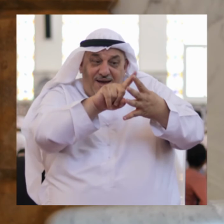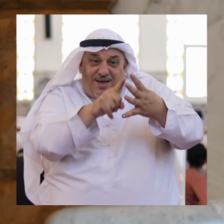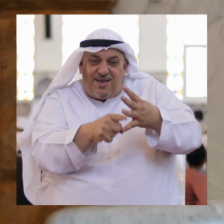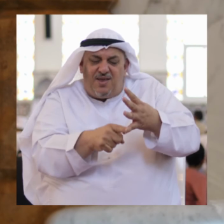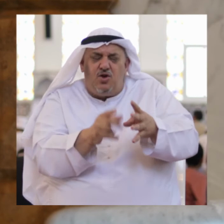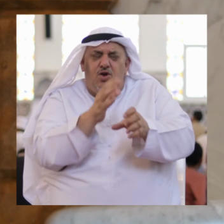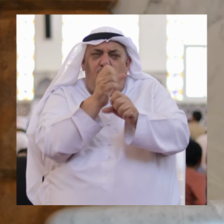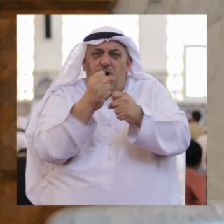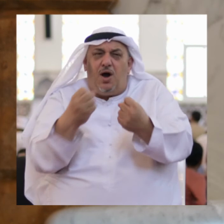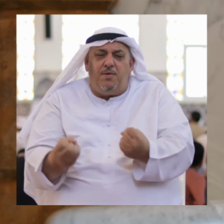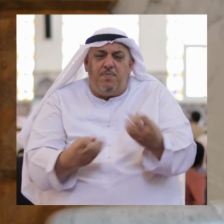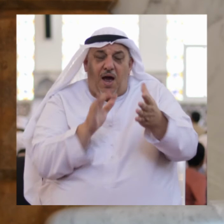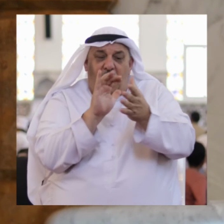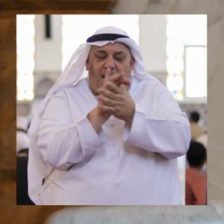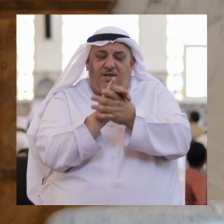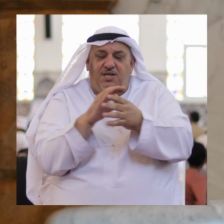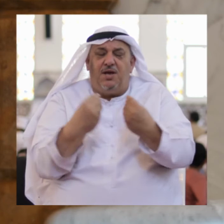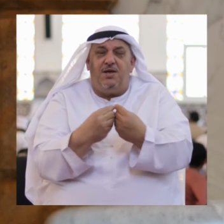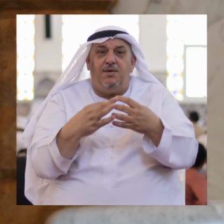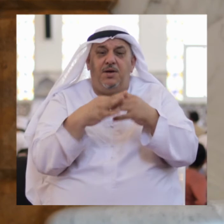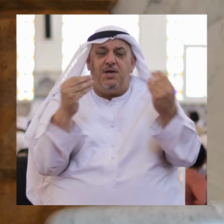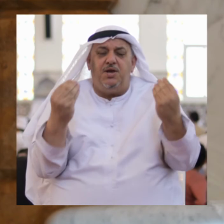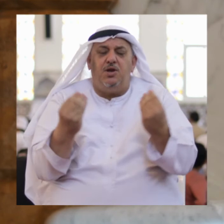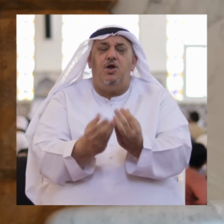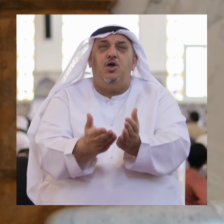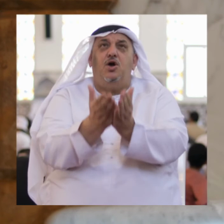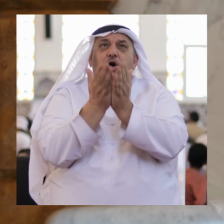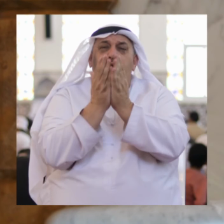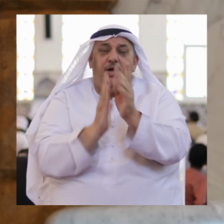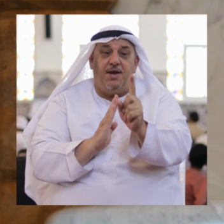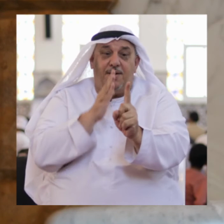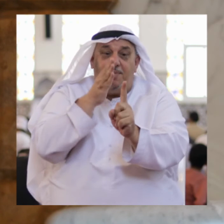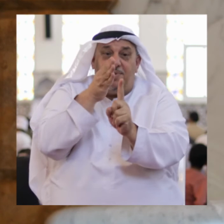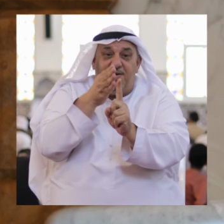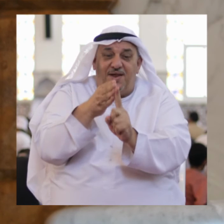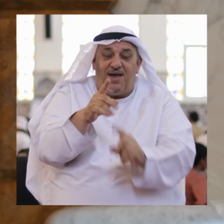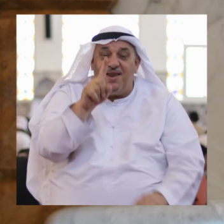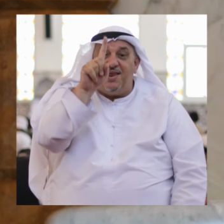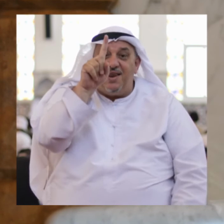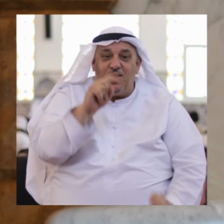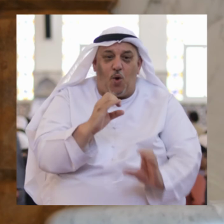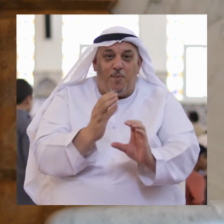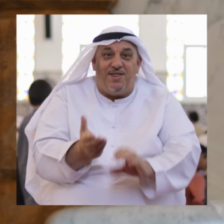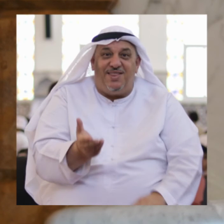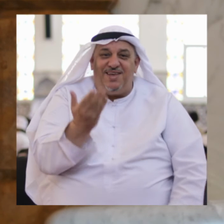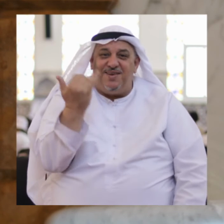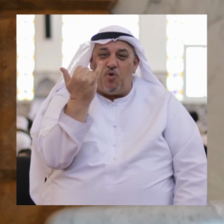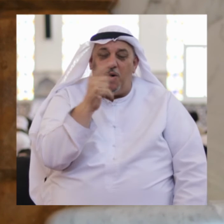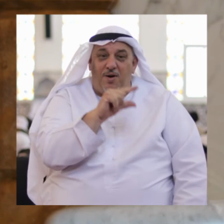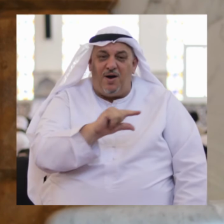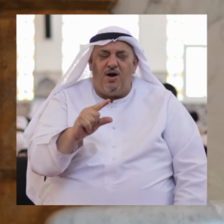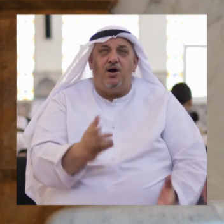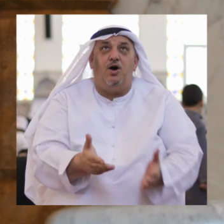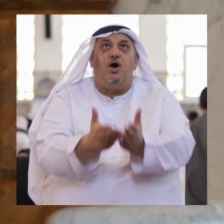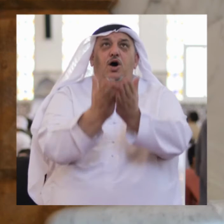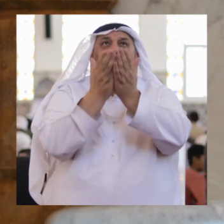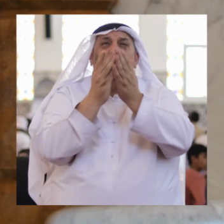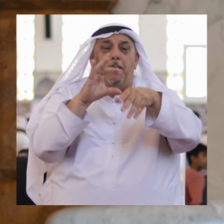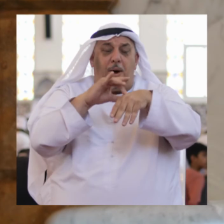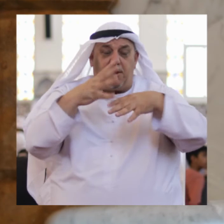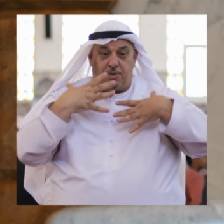وعن سائر الصحابه الاكرمين والتابعين لهم باحسان الى يوم الدين اللهم اشفي مرضانا